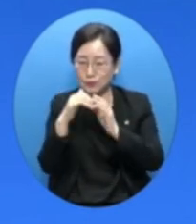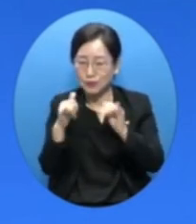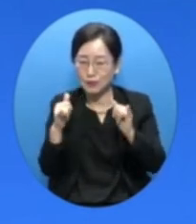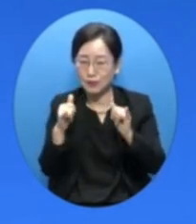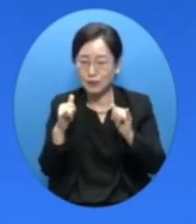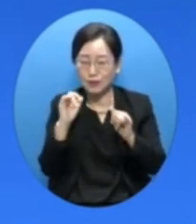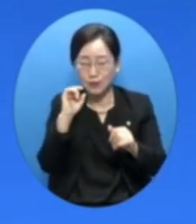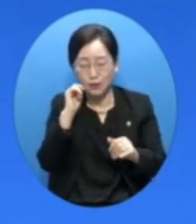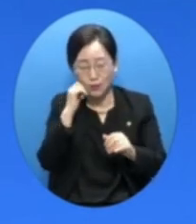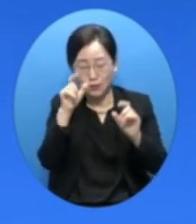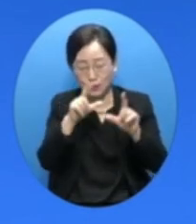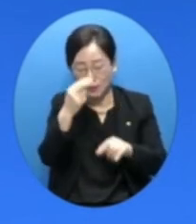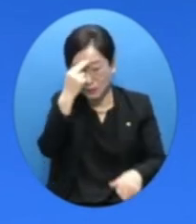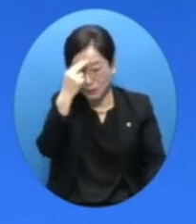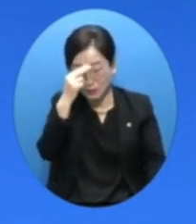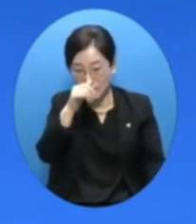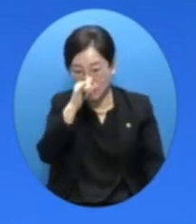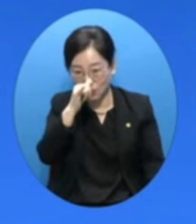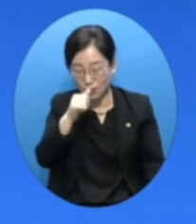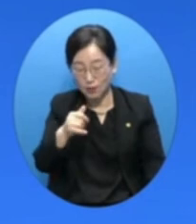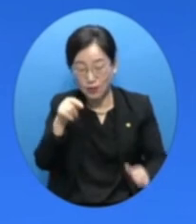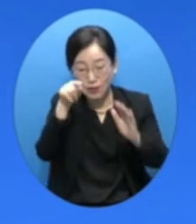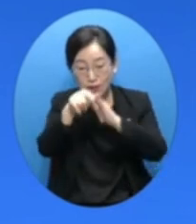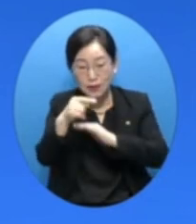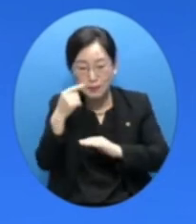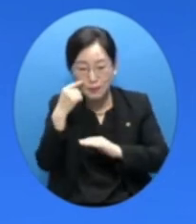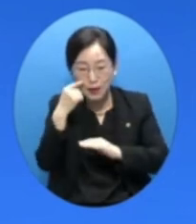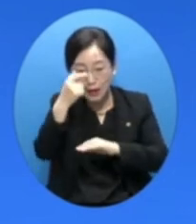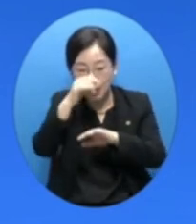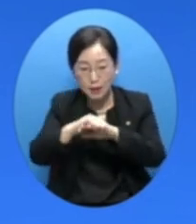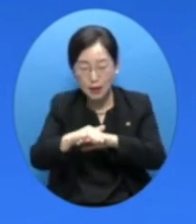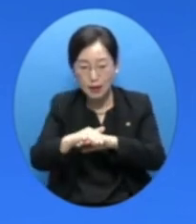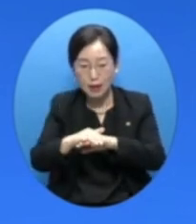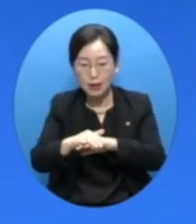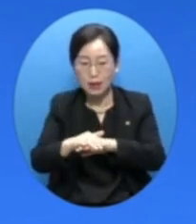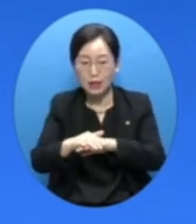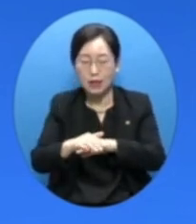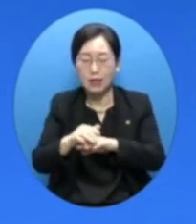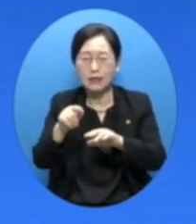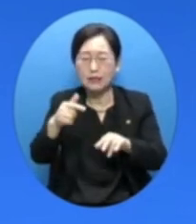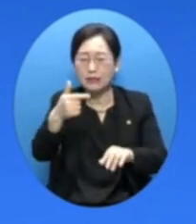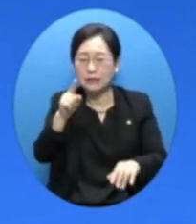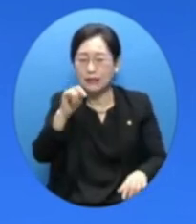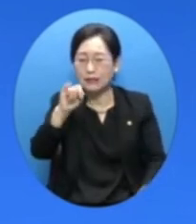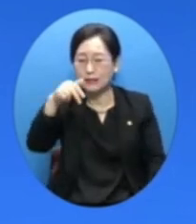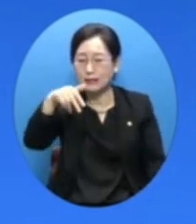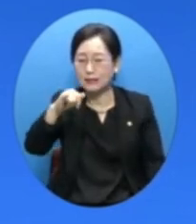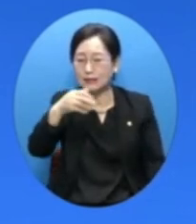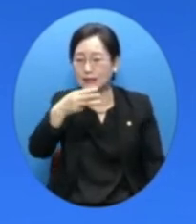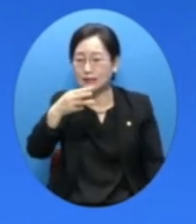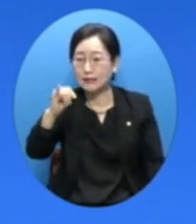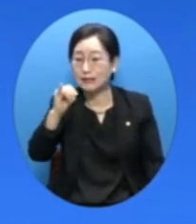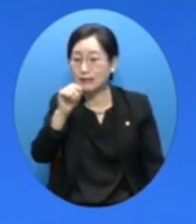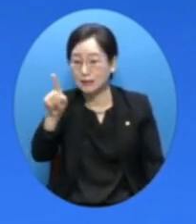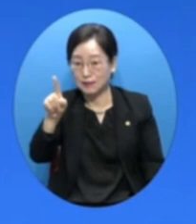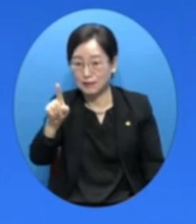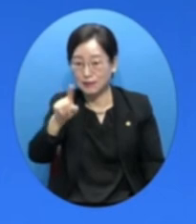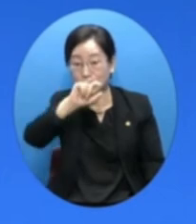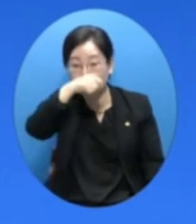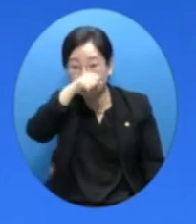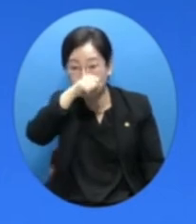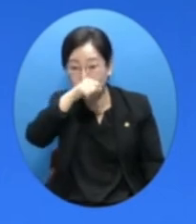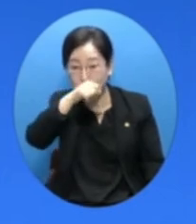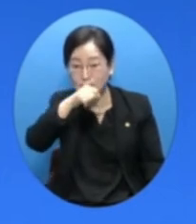어려움이 처음 문이 있다고 해서 가서 예배를 드렸는데 나이지리아에서 와서 이곳에 와서 일하러 와가지고 불법 처리자가